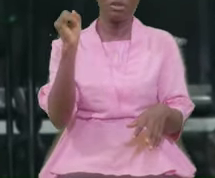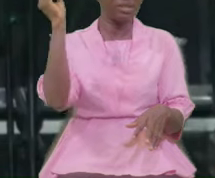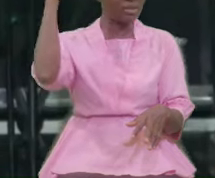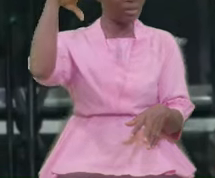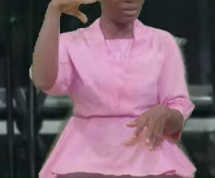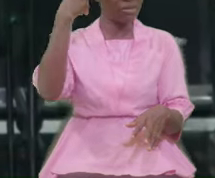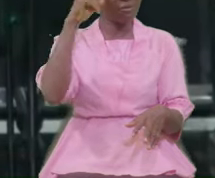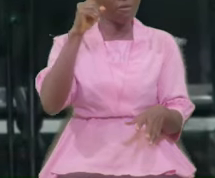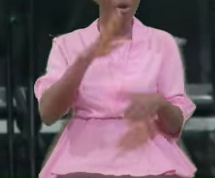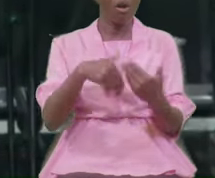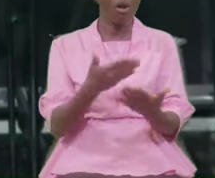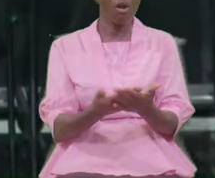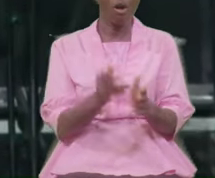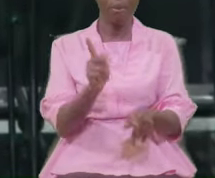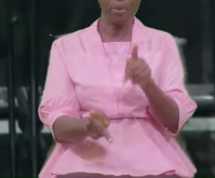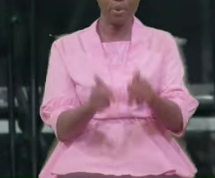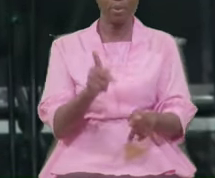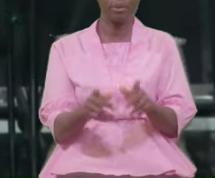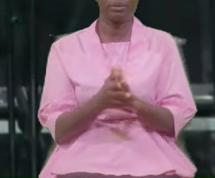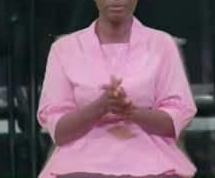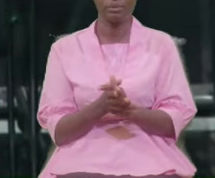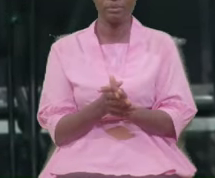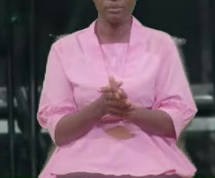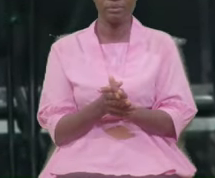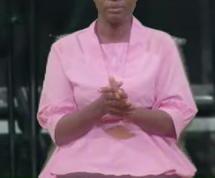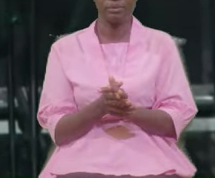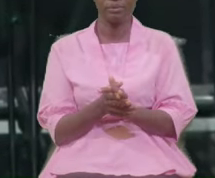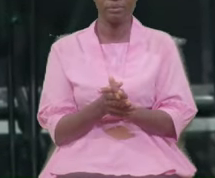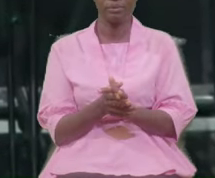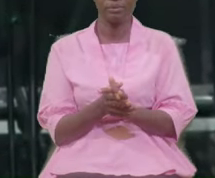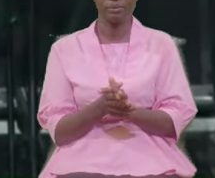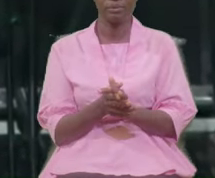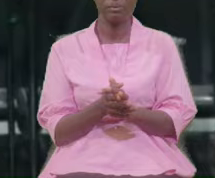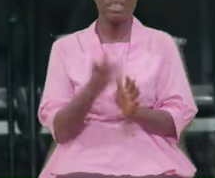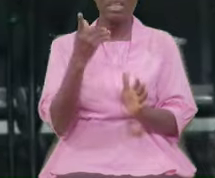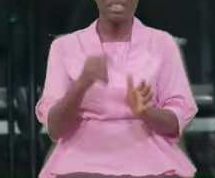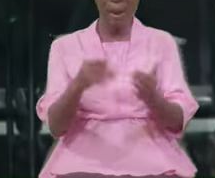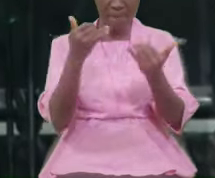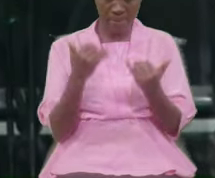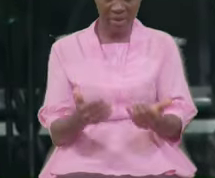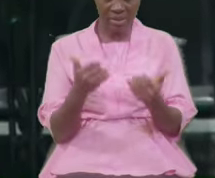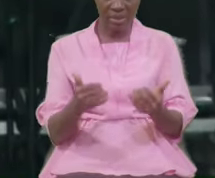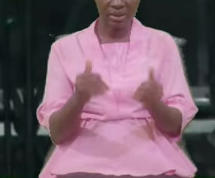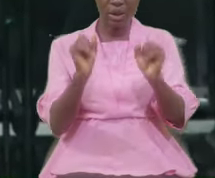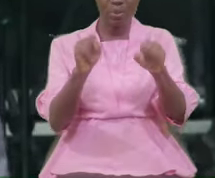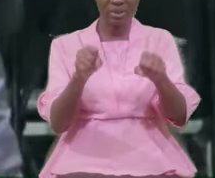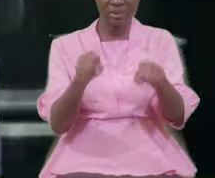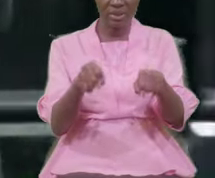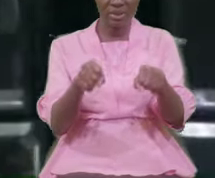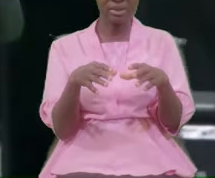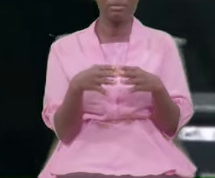ang pagk Saan the possibili angang